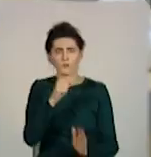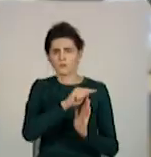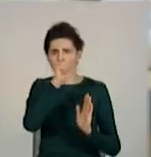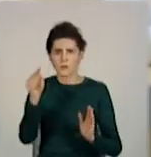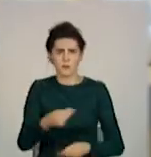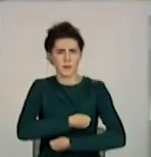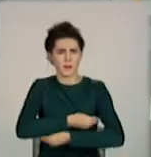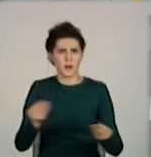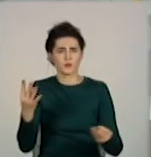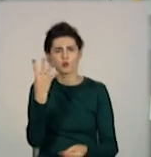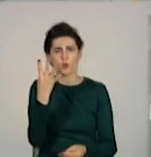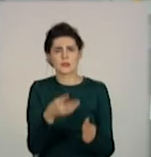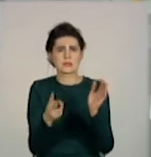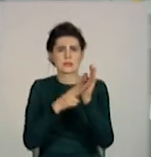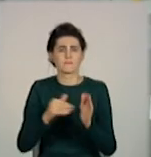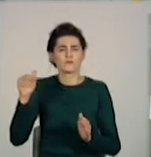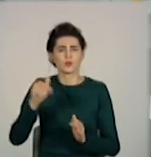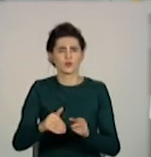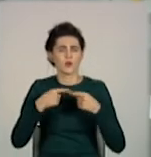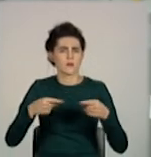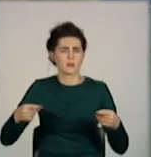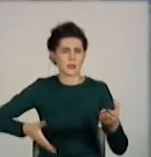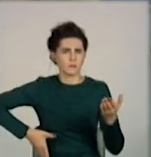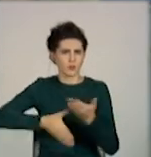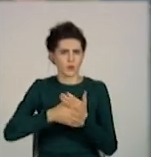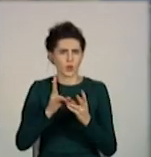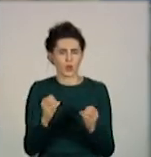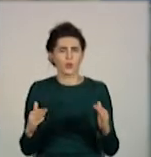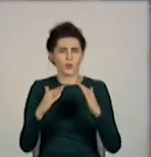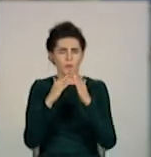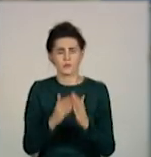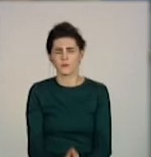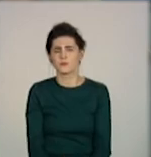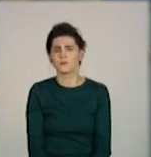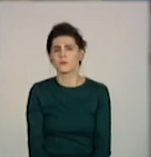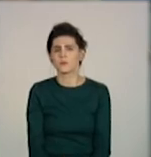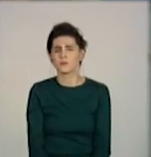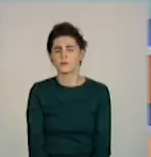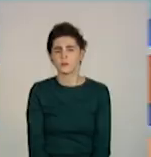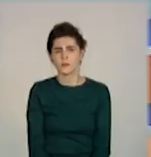47 тисяч послуг на дому. Марія Сергієва, Максим Кривошеєнко, телеканал «Донбас».